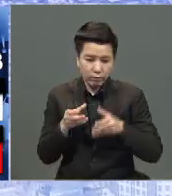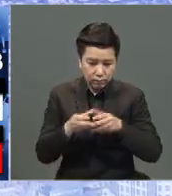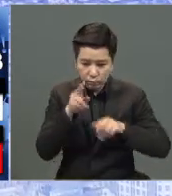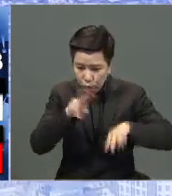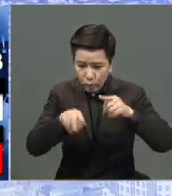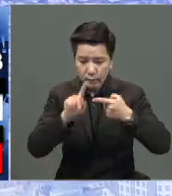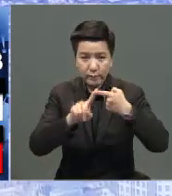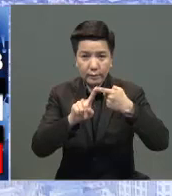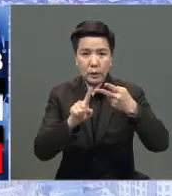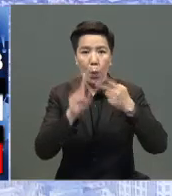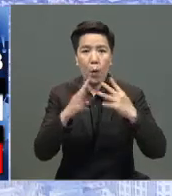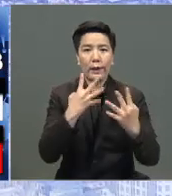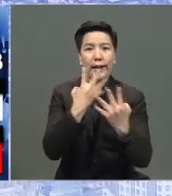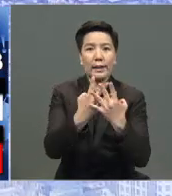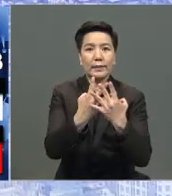ข้อ 2